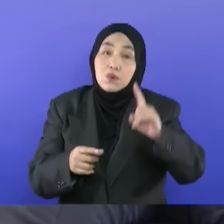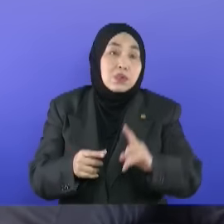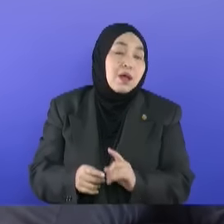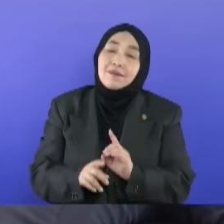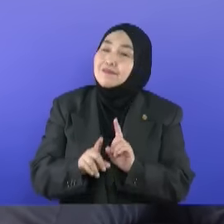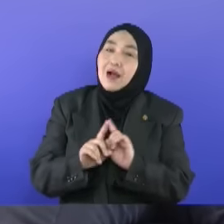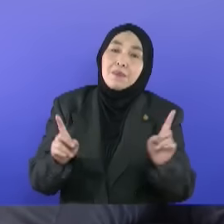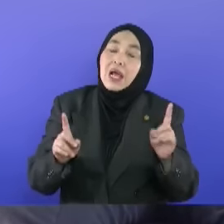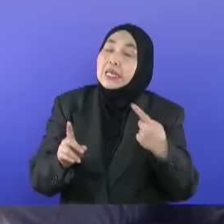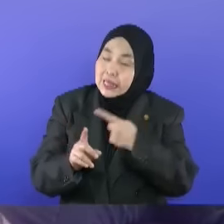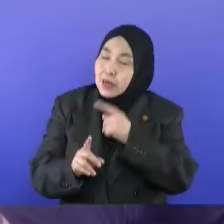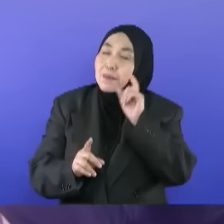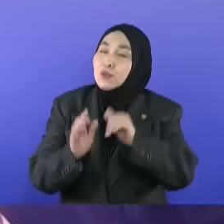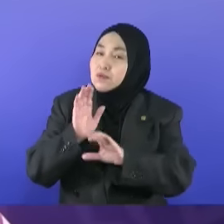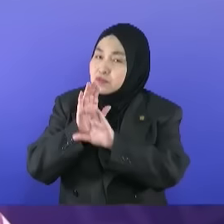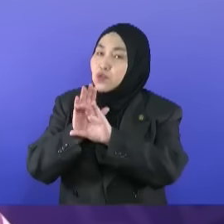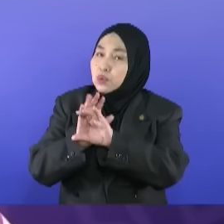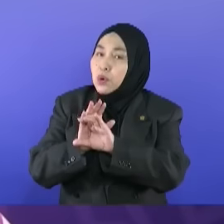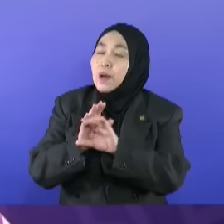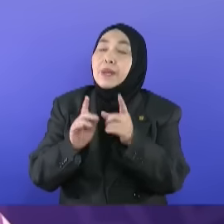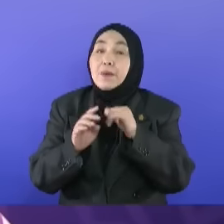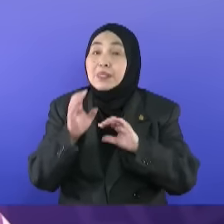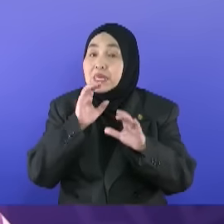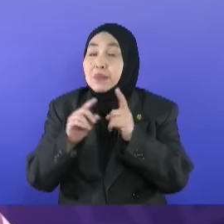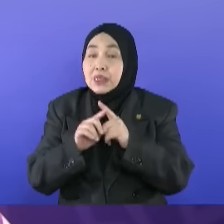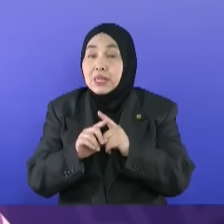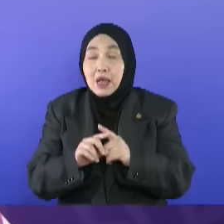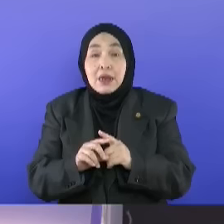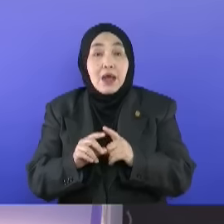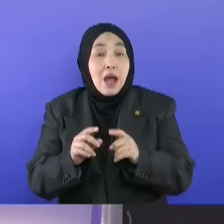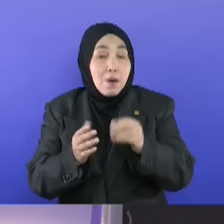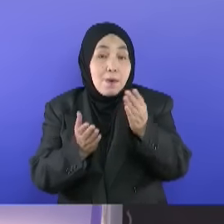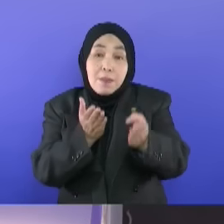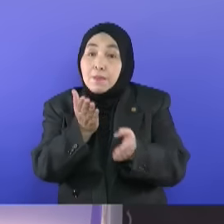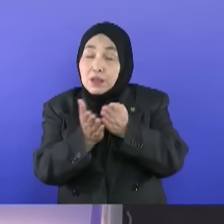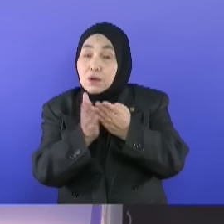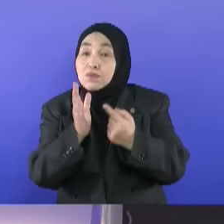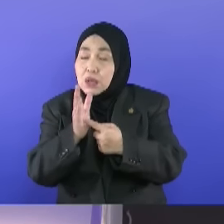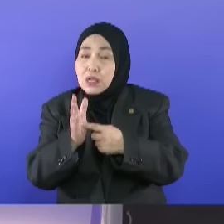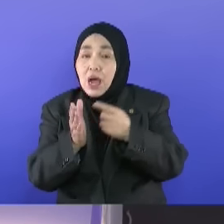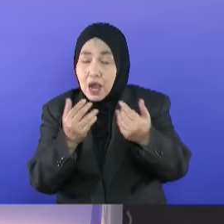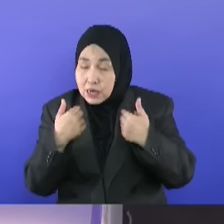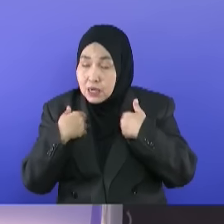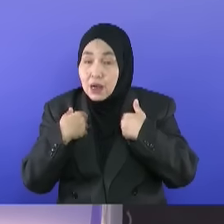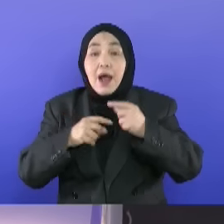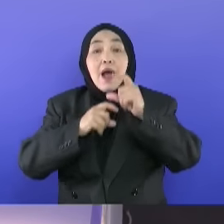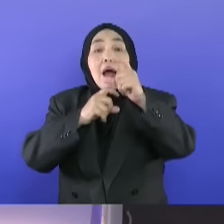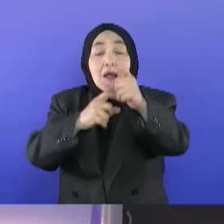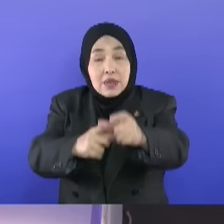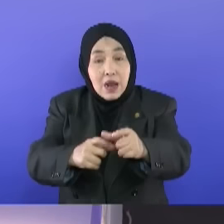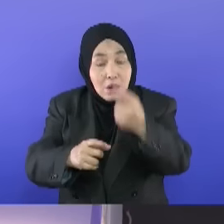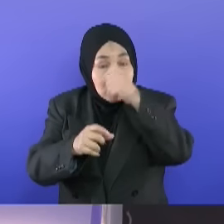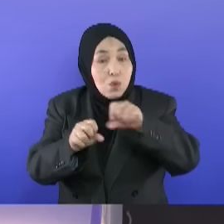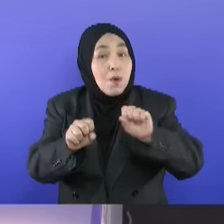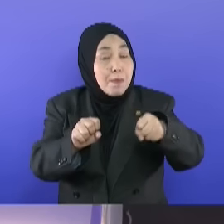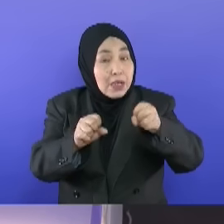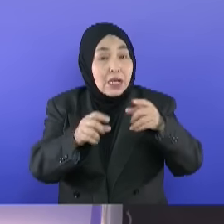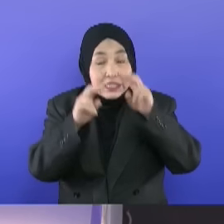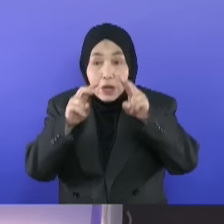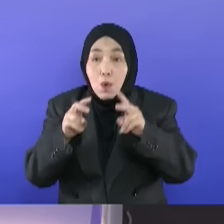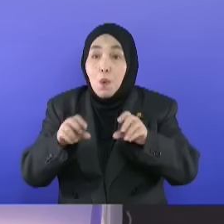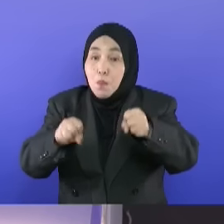biasa yang patut kita ikut. Sebabnya ustaznya bila bercakap tadi tentang istilah al-huda dalam ayat 120 itu, huda ada kaitan dengan hadiah. Bagi para bikers tengok